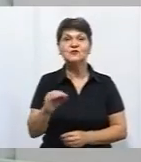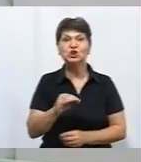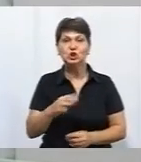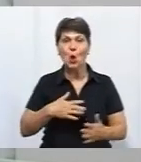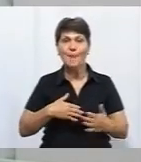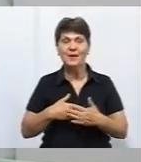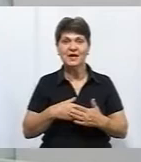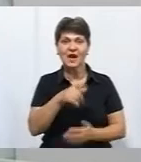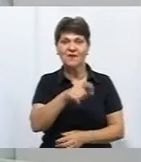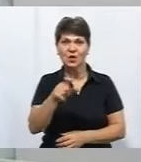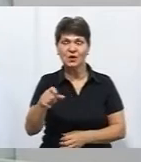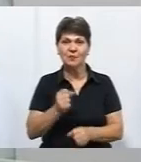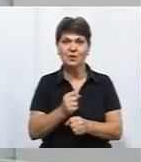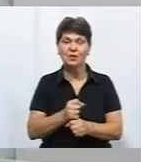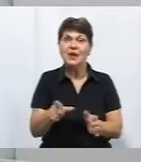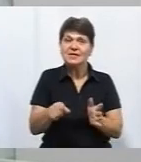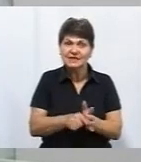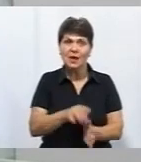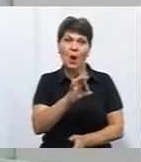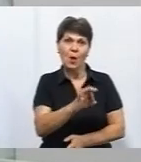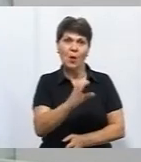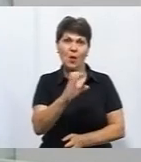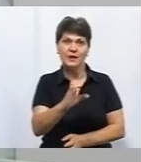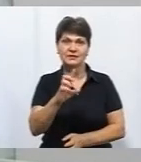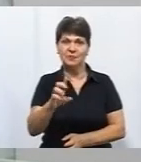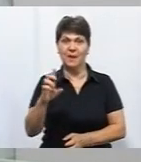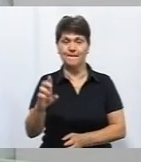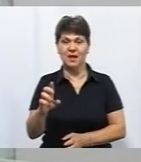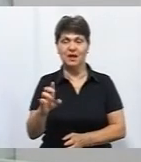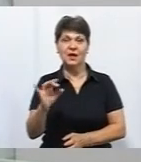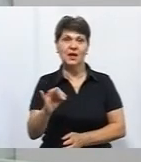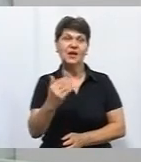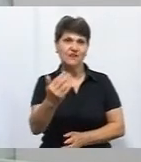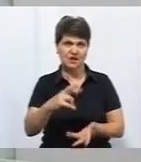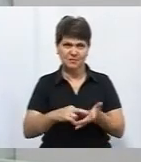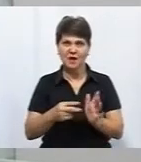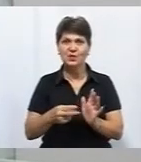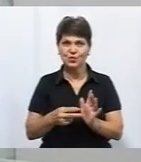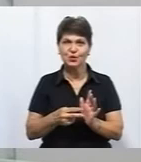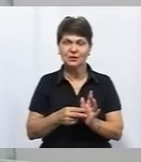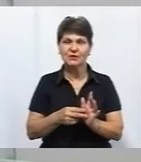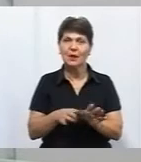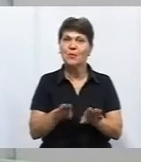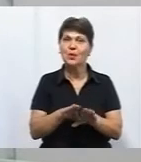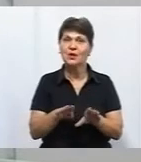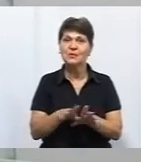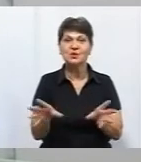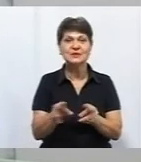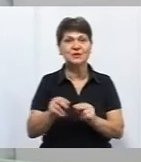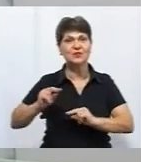співпрацюють з ОСББ, вони по їхніх запитах облаштовують ці от поїлки. Чи плануєте ви налагоджувати подібну